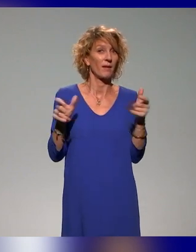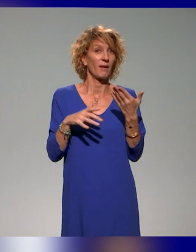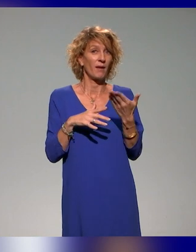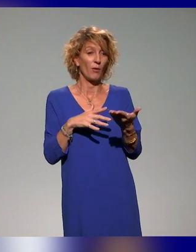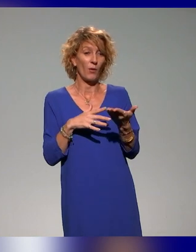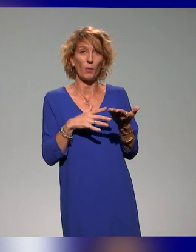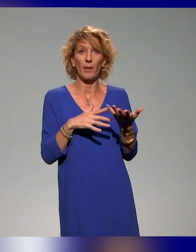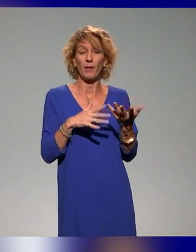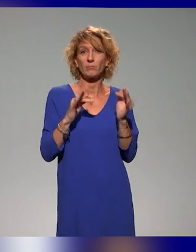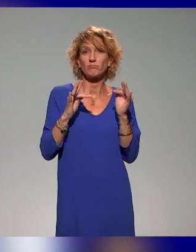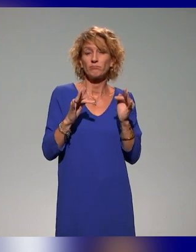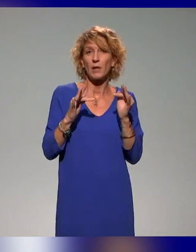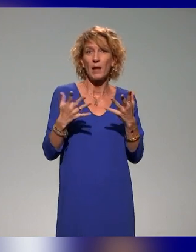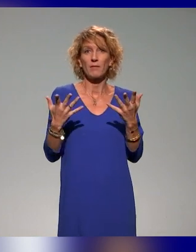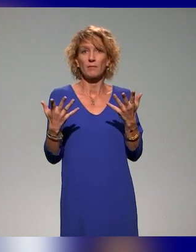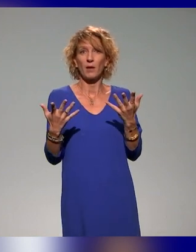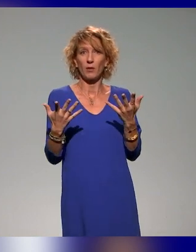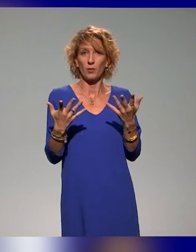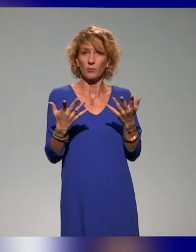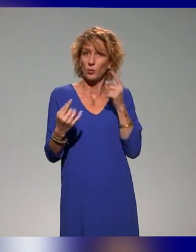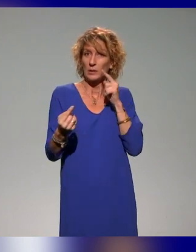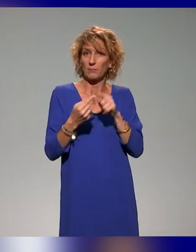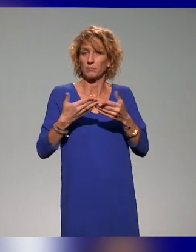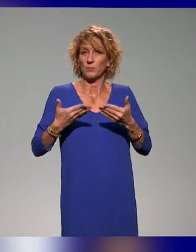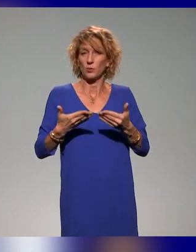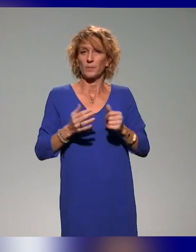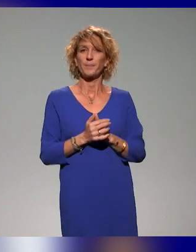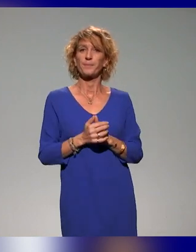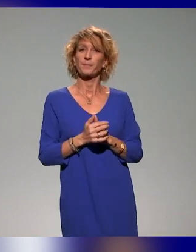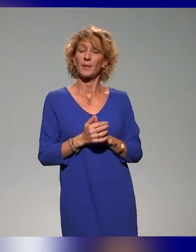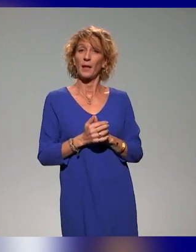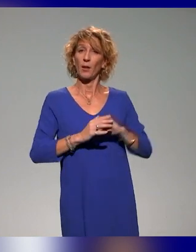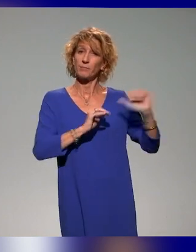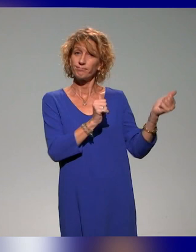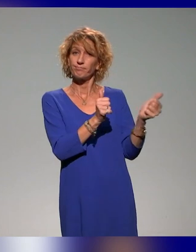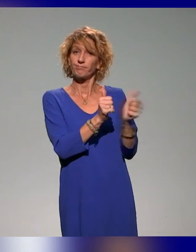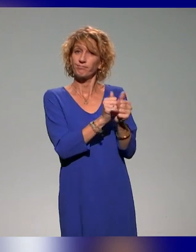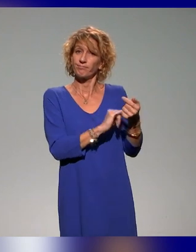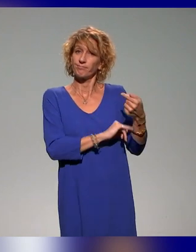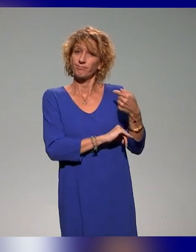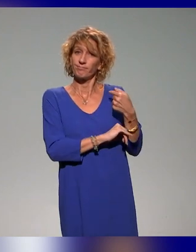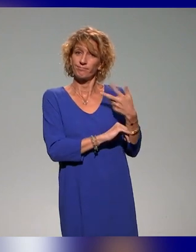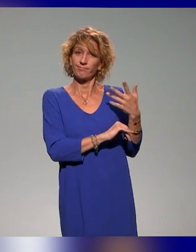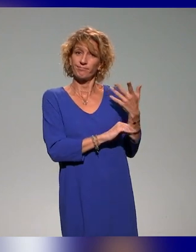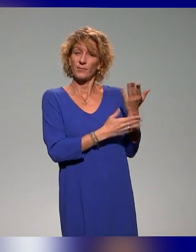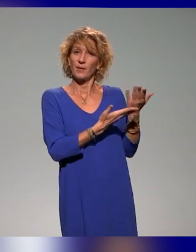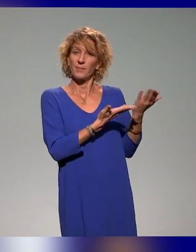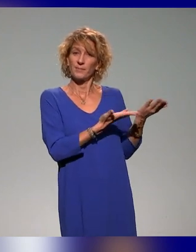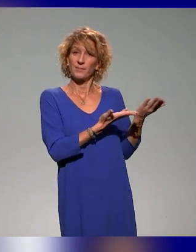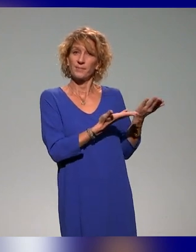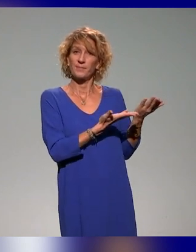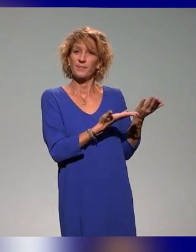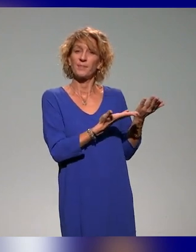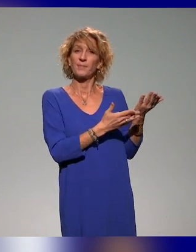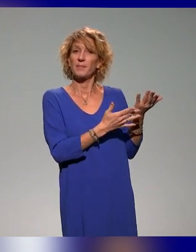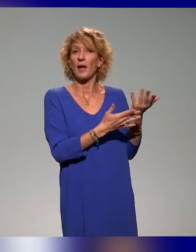sur les questions qui nous préoccupent aujourd'hui. Pour m'accompagner dans cette tâche, je serai